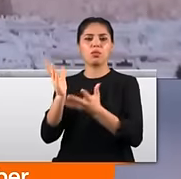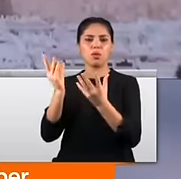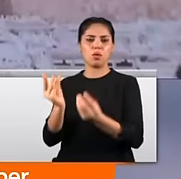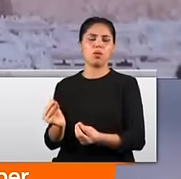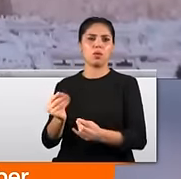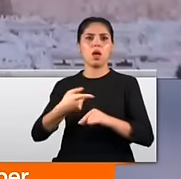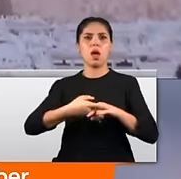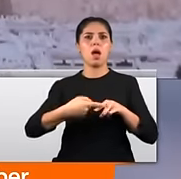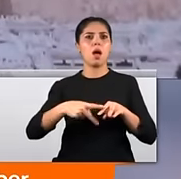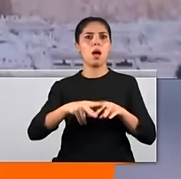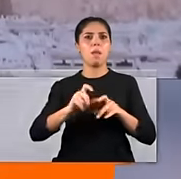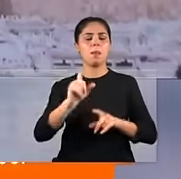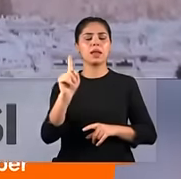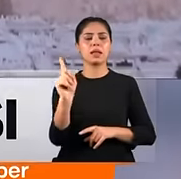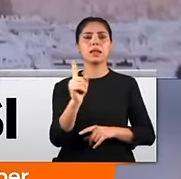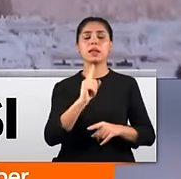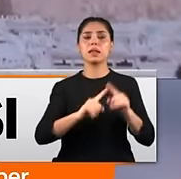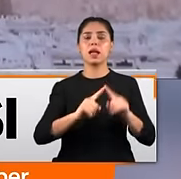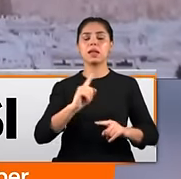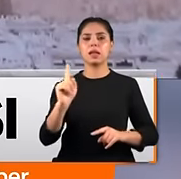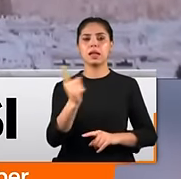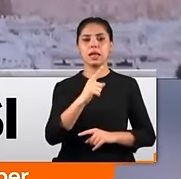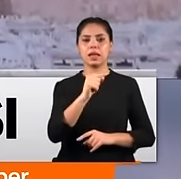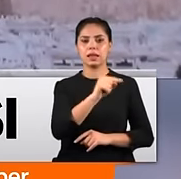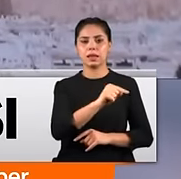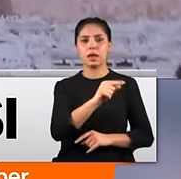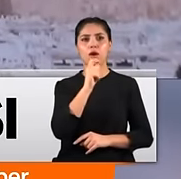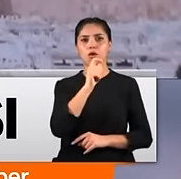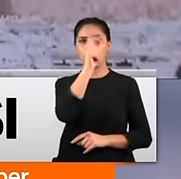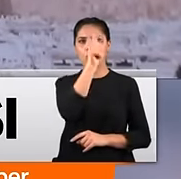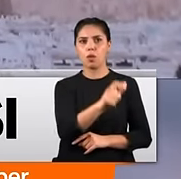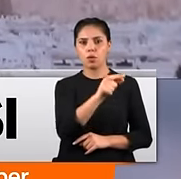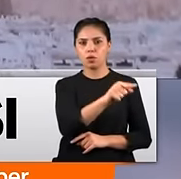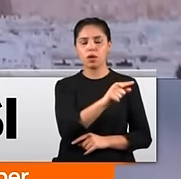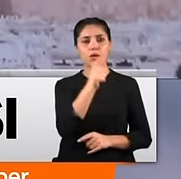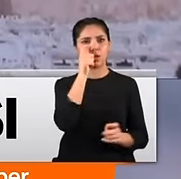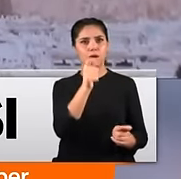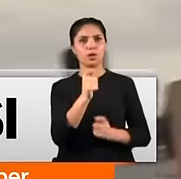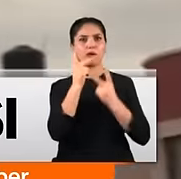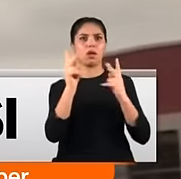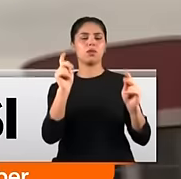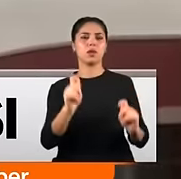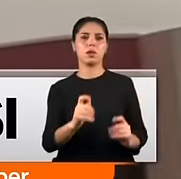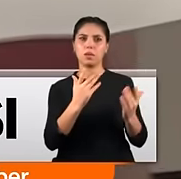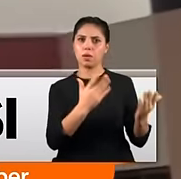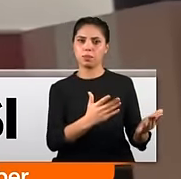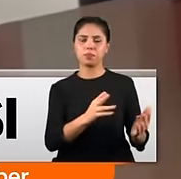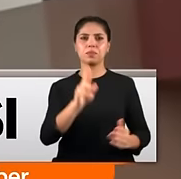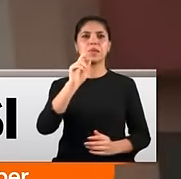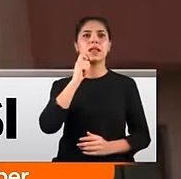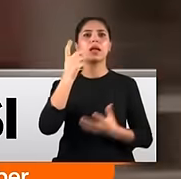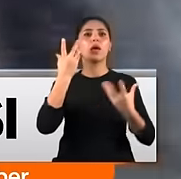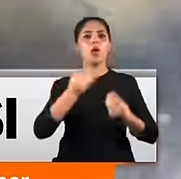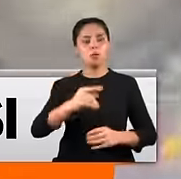Hamas'ın sürgündeki siyasi lideri Halit Meşal ise verdiği bir röportajda dikkat çeken açıklamalara imza attı. 7 Ekim